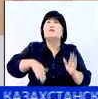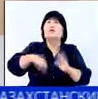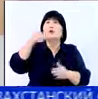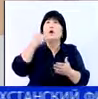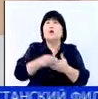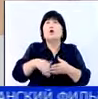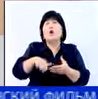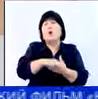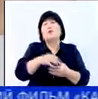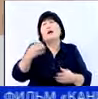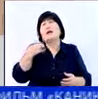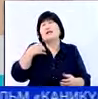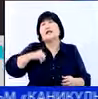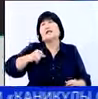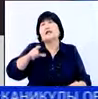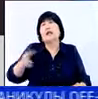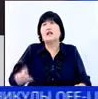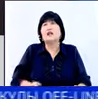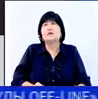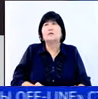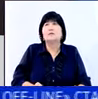оценила уровень кызылординских коллег.